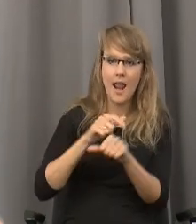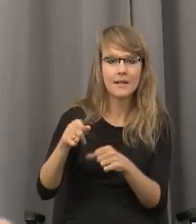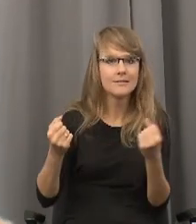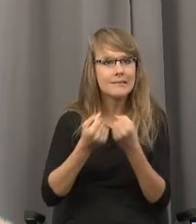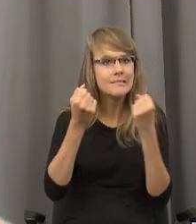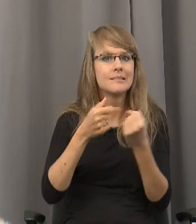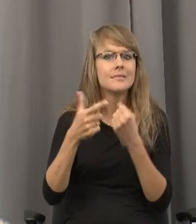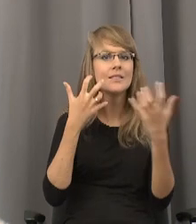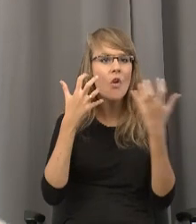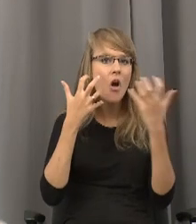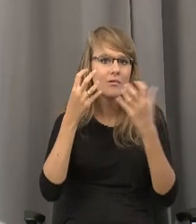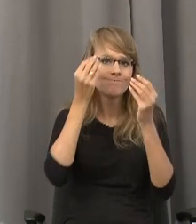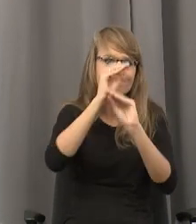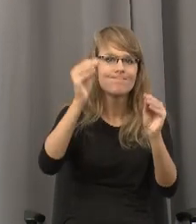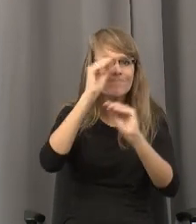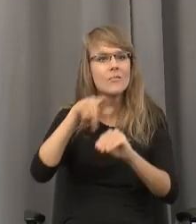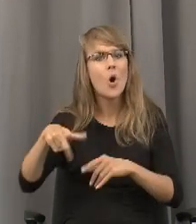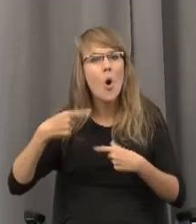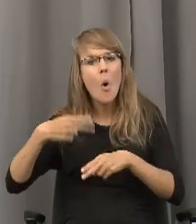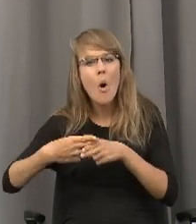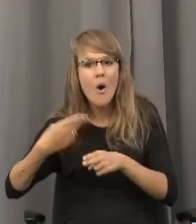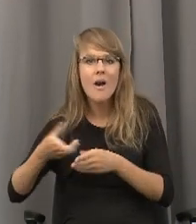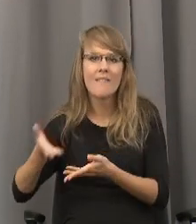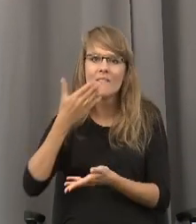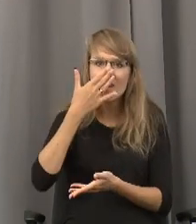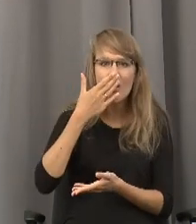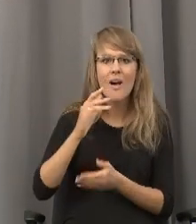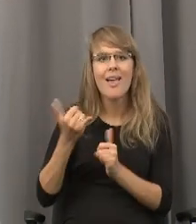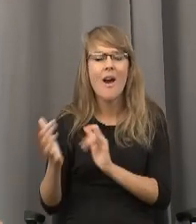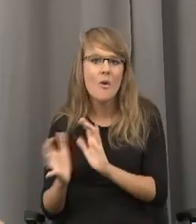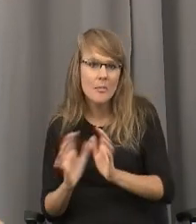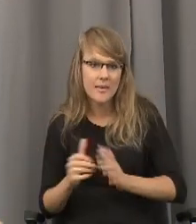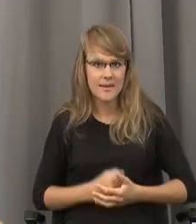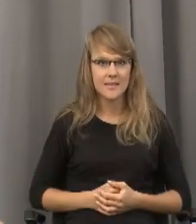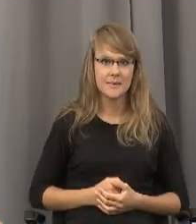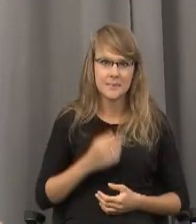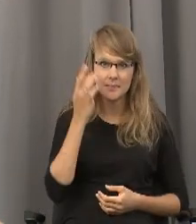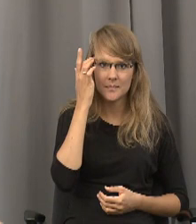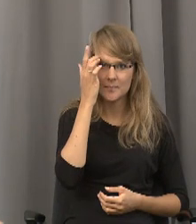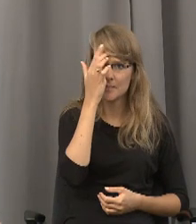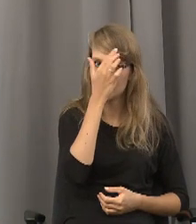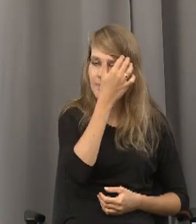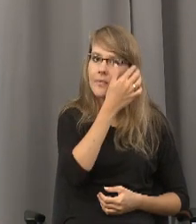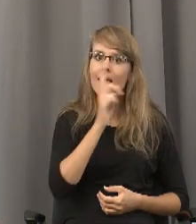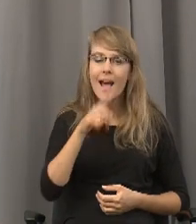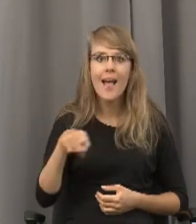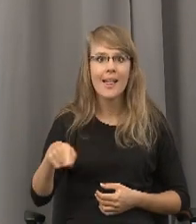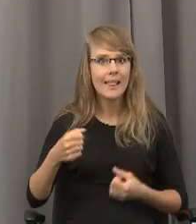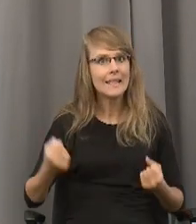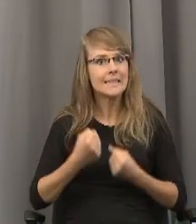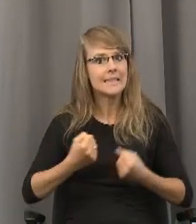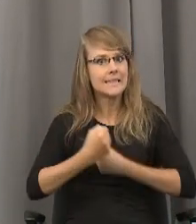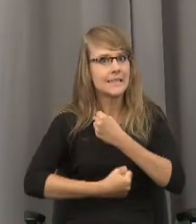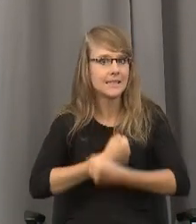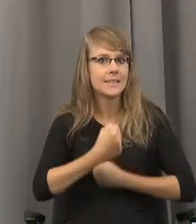problematykę osób chorych i opieki nad tymi osobami. Ale opisane inicjatywy nie przyniosły w naszym